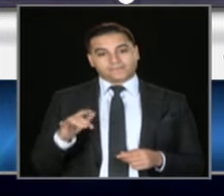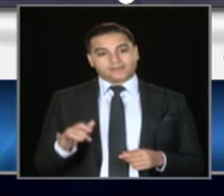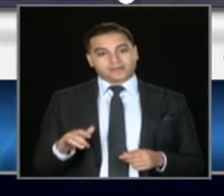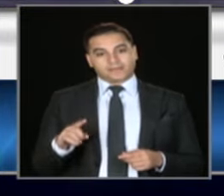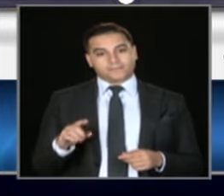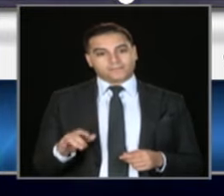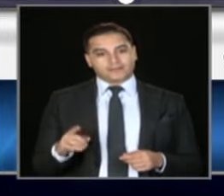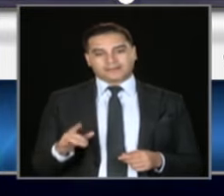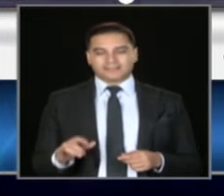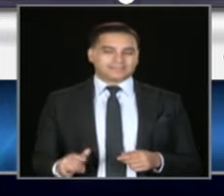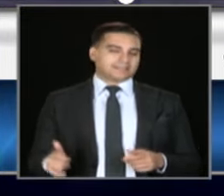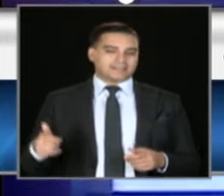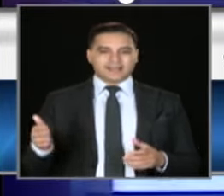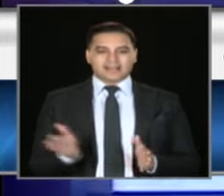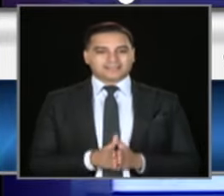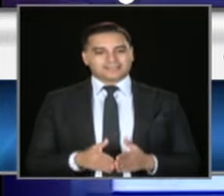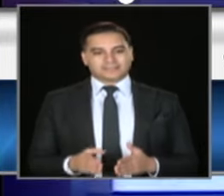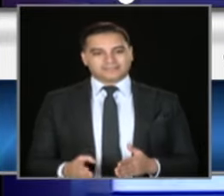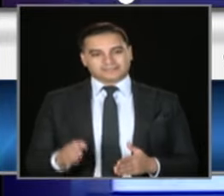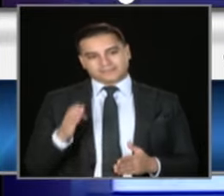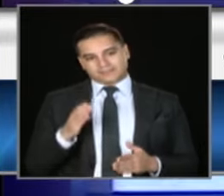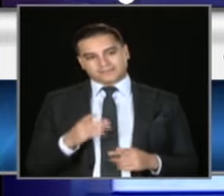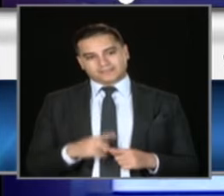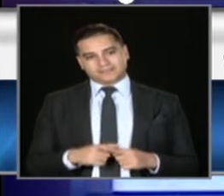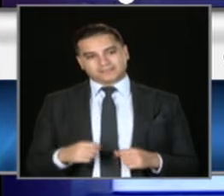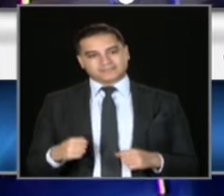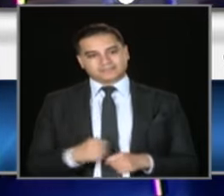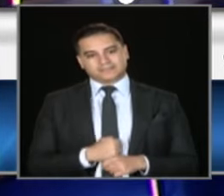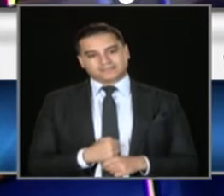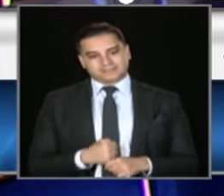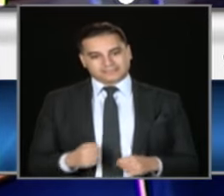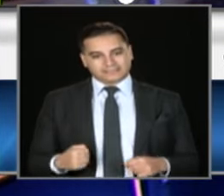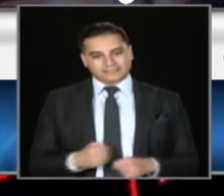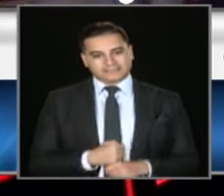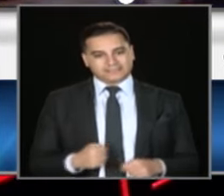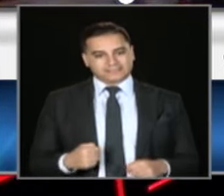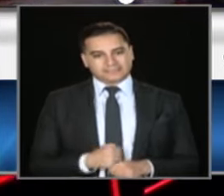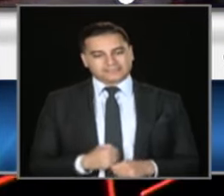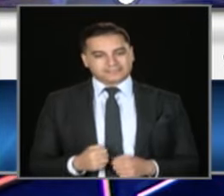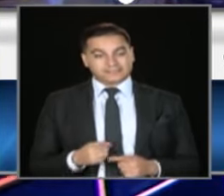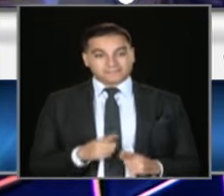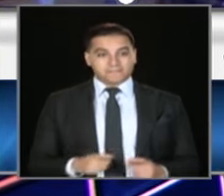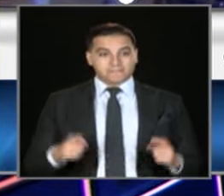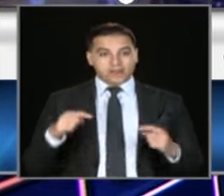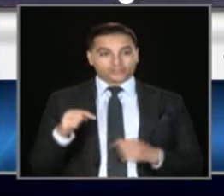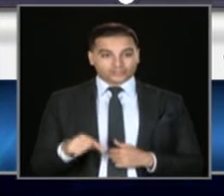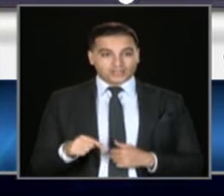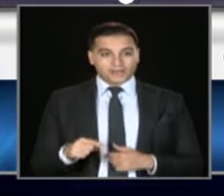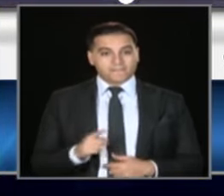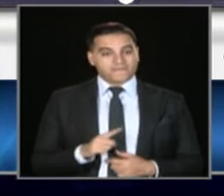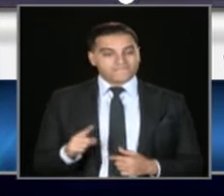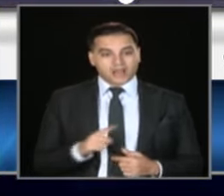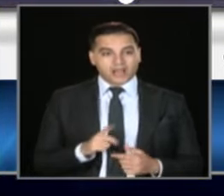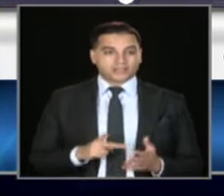لايبيريا للأسف الشديد إجابة خاطئة. ماتش زي ده يا رشا